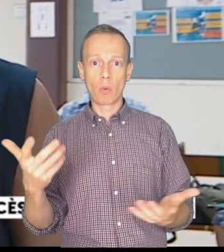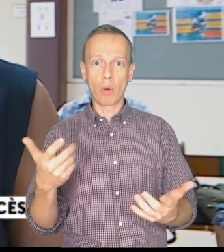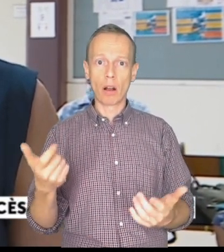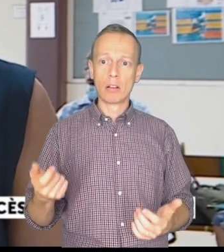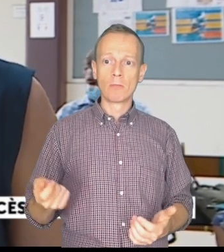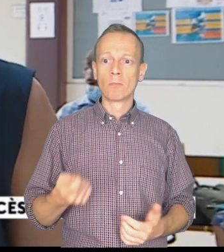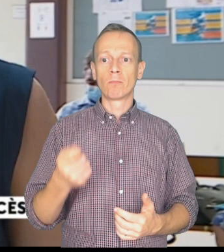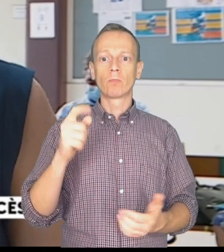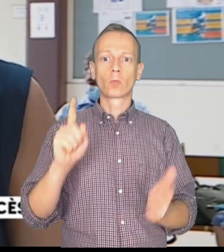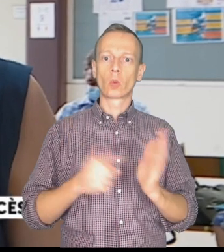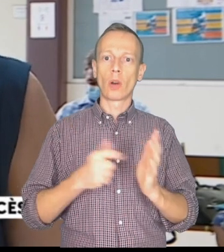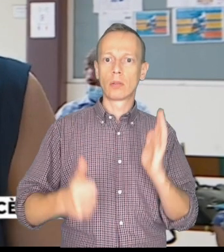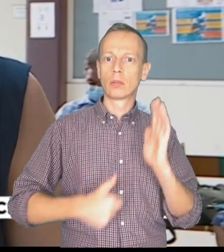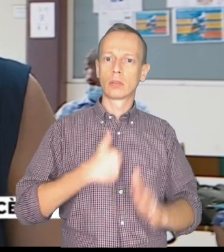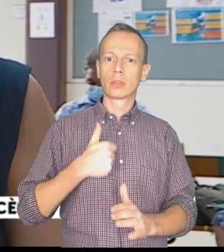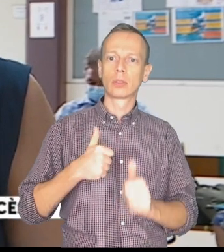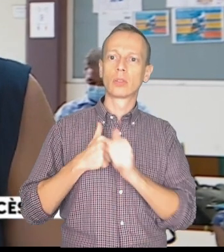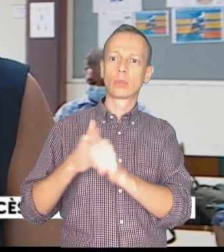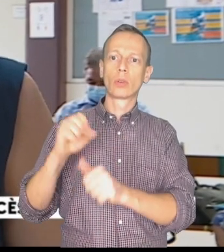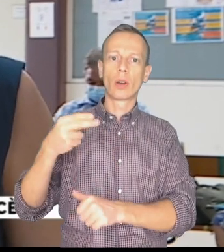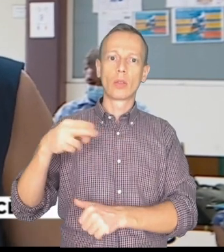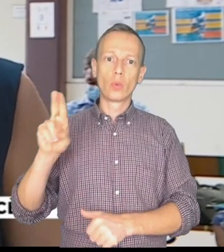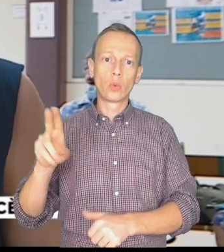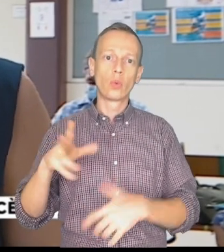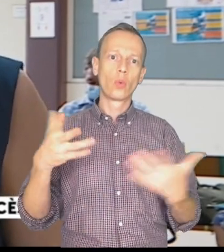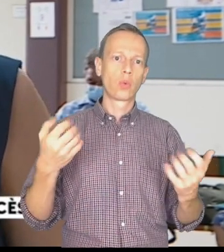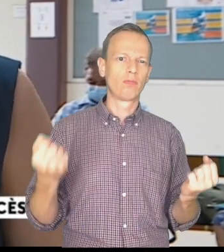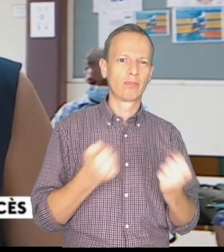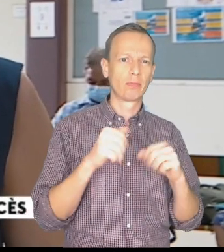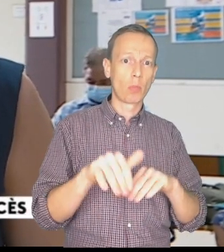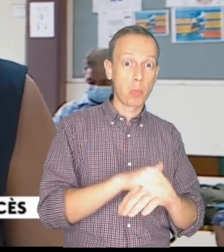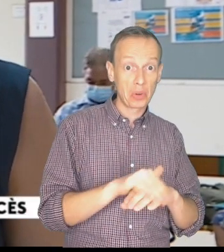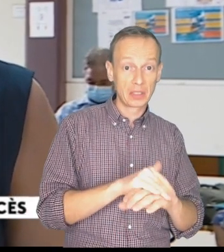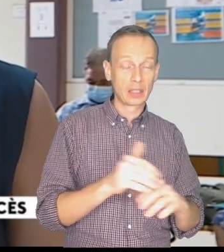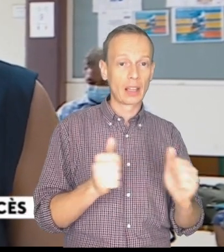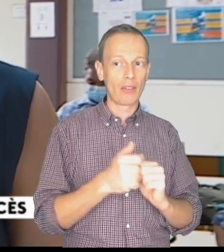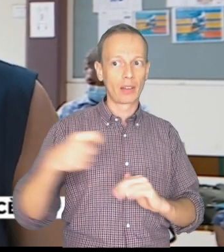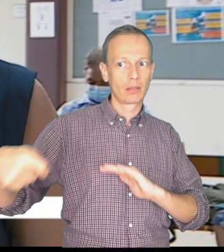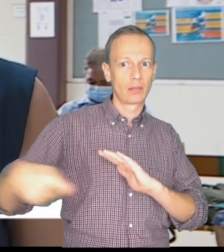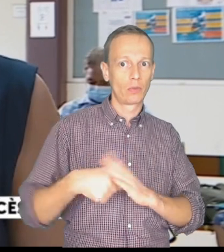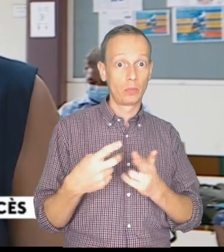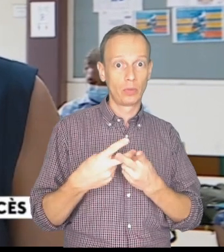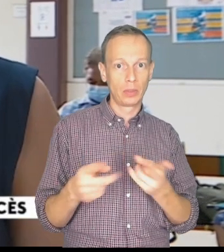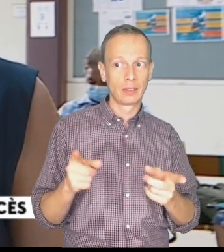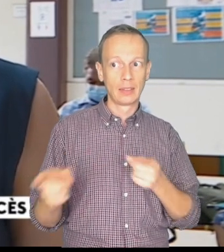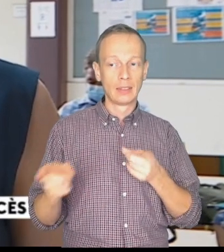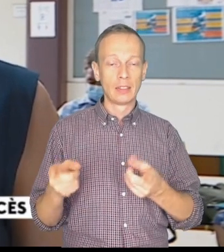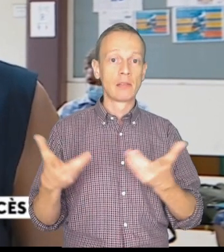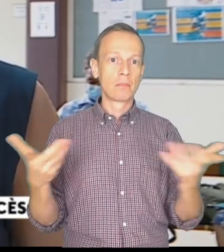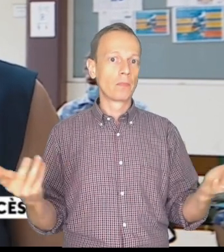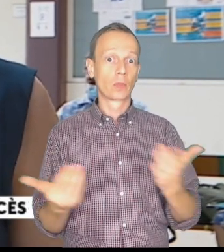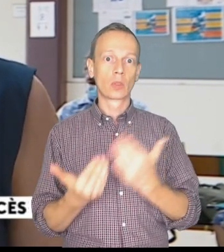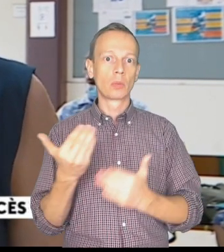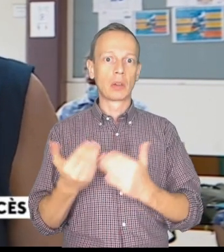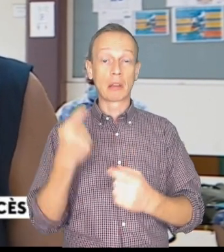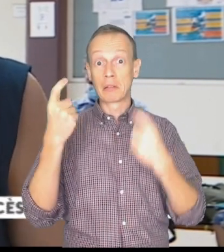'autodétermination demandée par l'ONU ou a-t-elle été un instrument de propagande politique avec des fonds publics ? Cette matinée s'ouvre